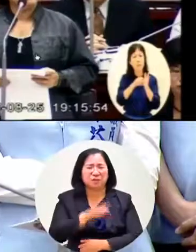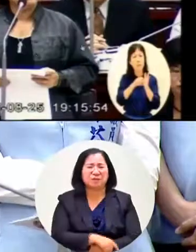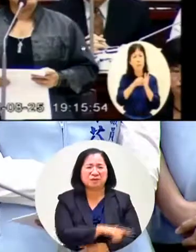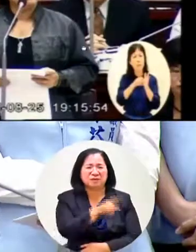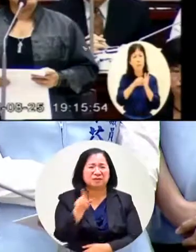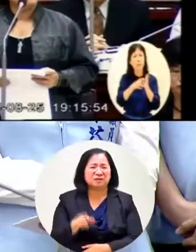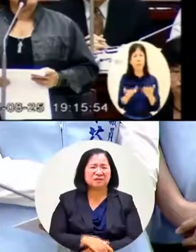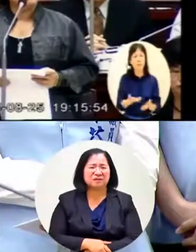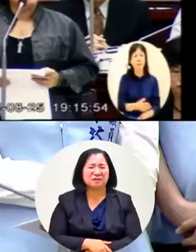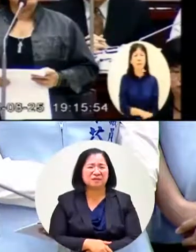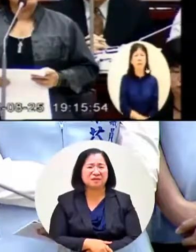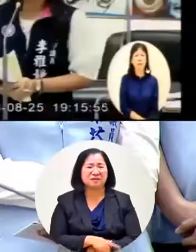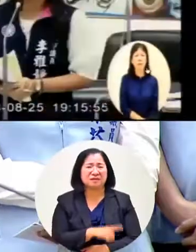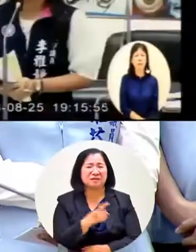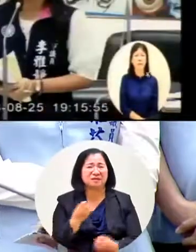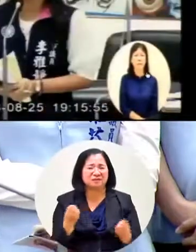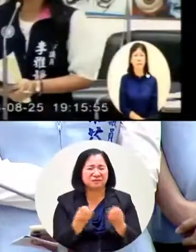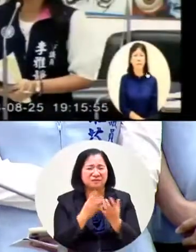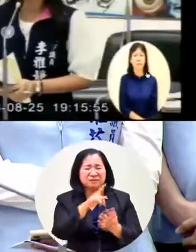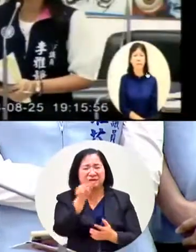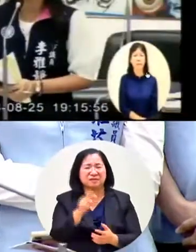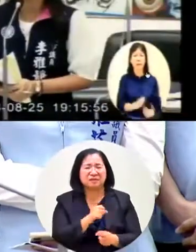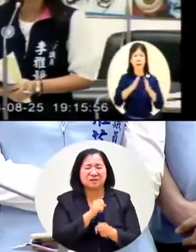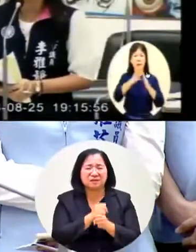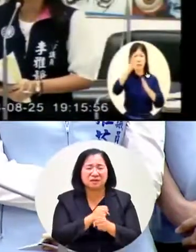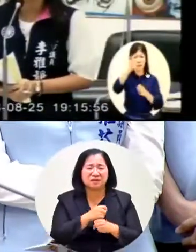哦，啊，我得等伊关底啊，